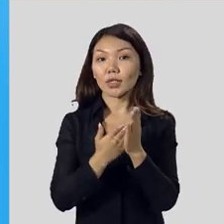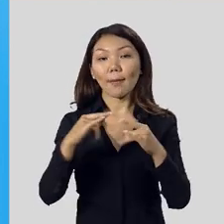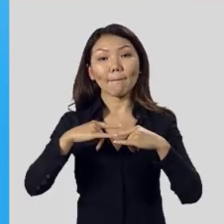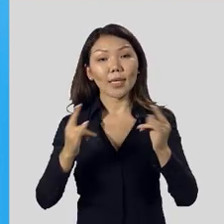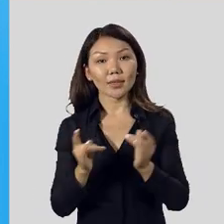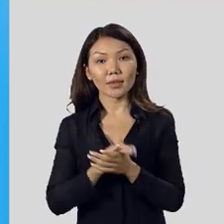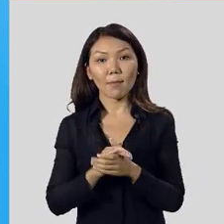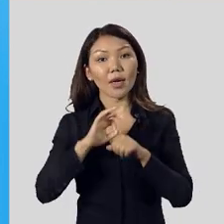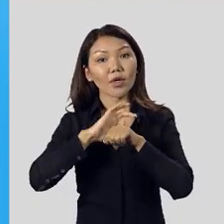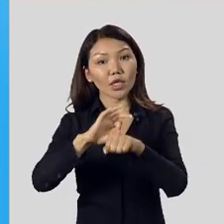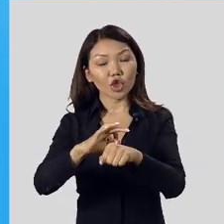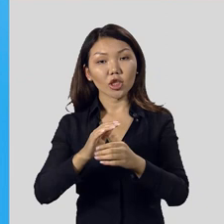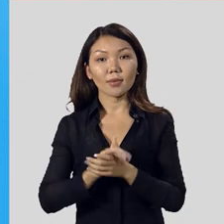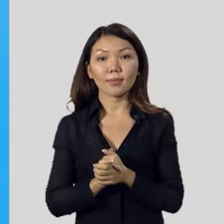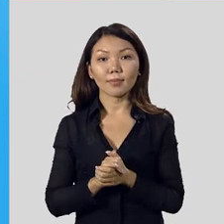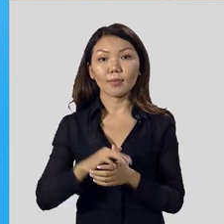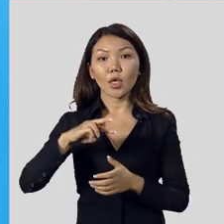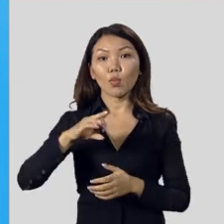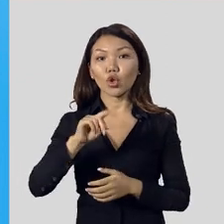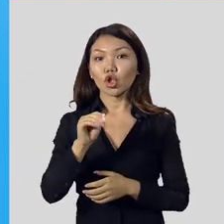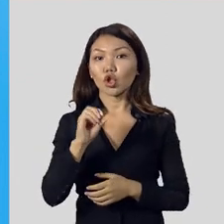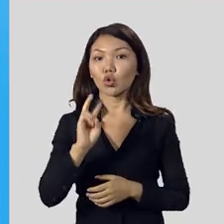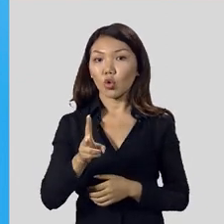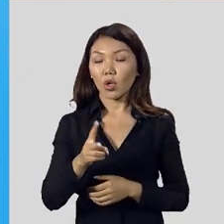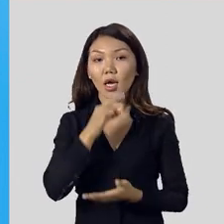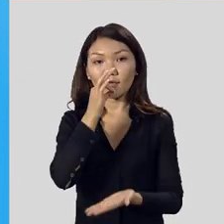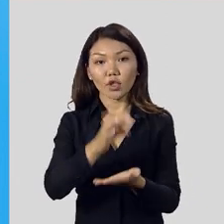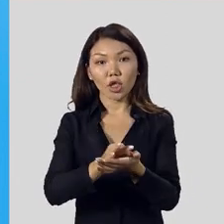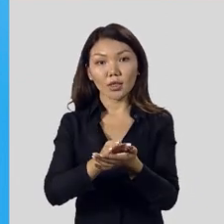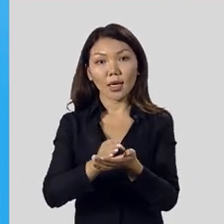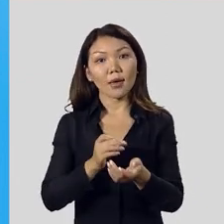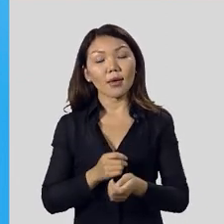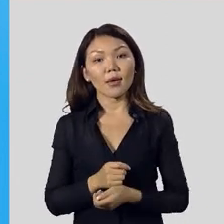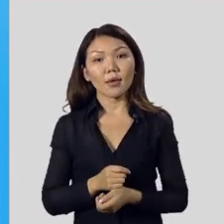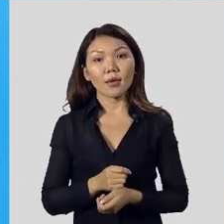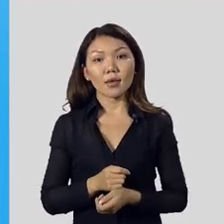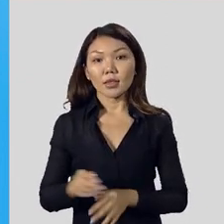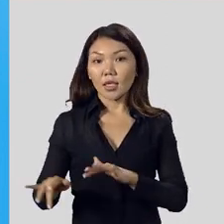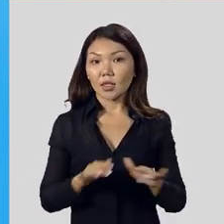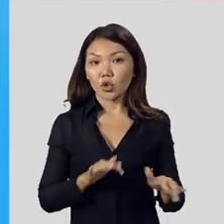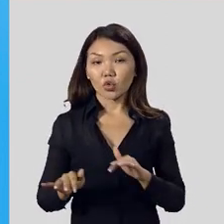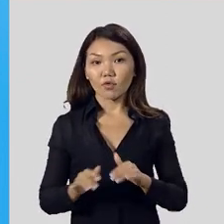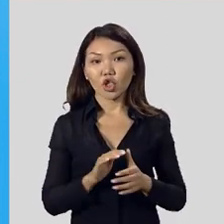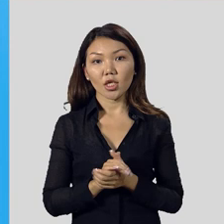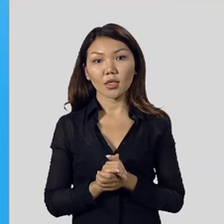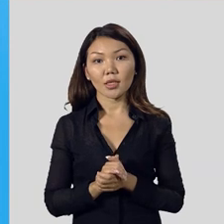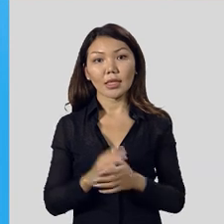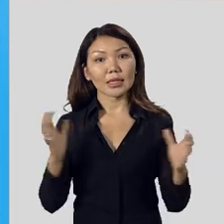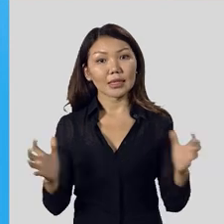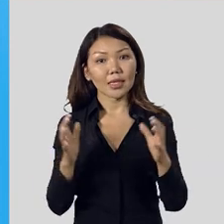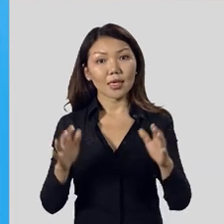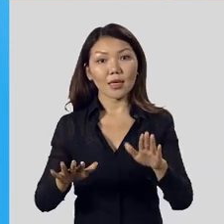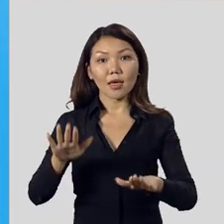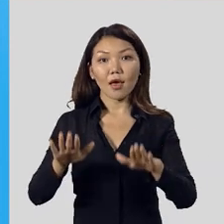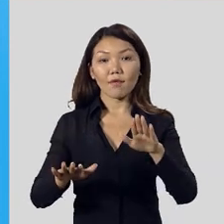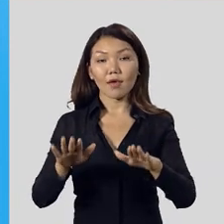– проводящая. Мозжечок отвечает за координацию движений и сохранение